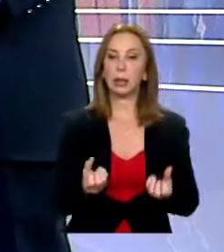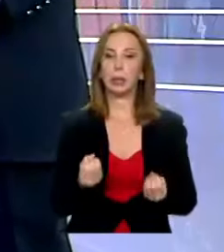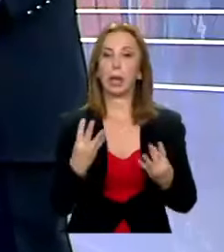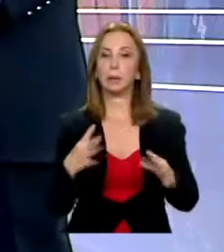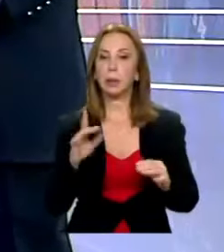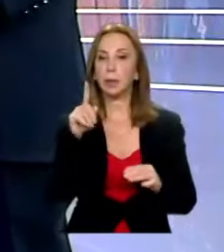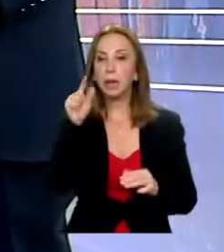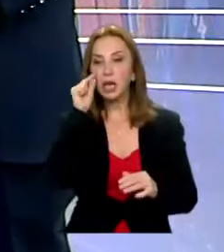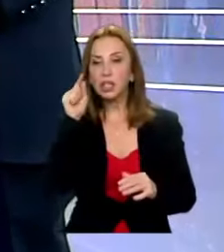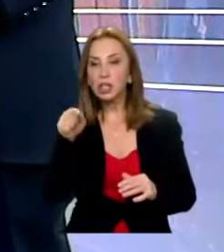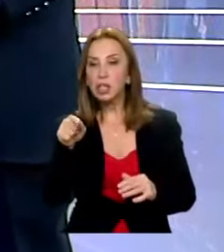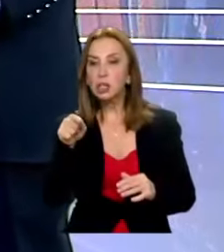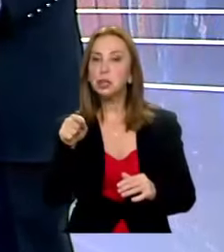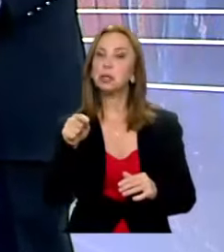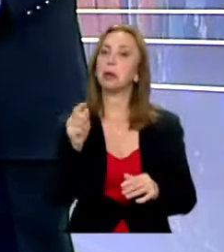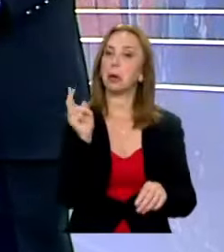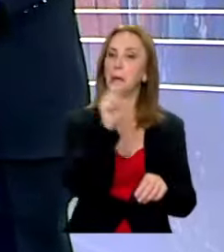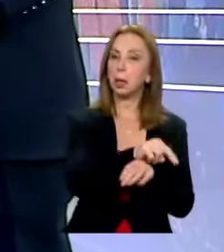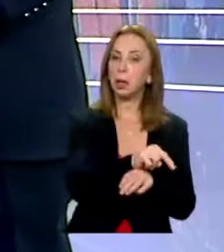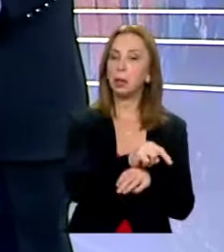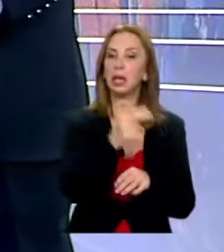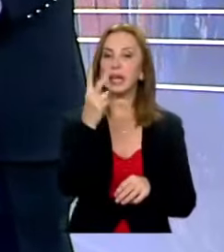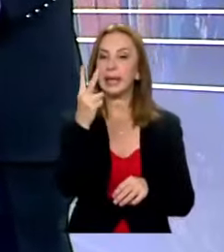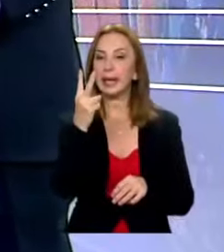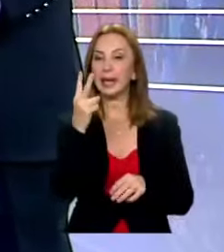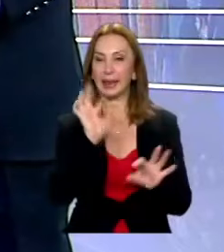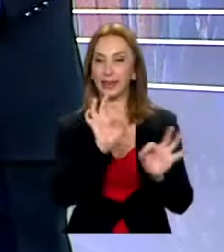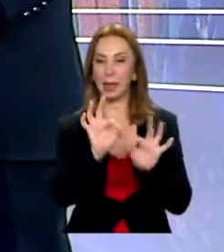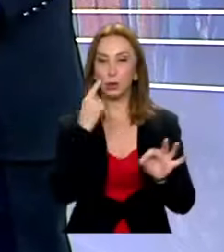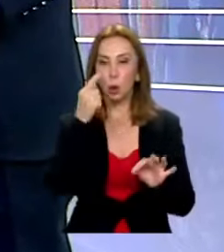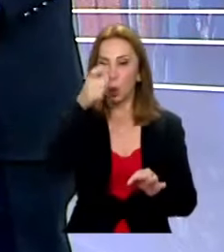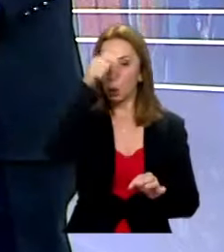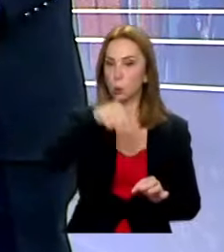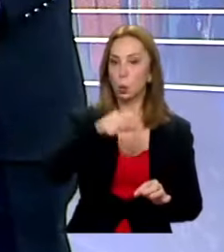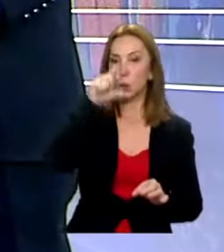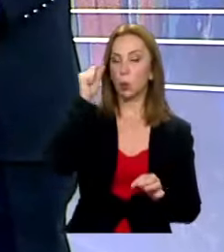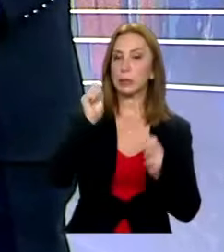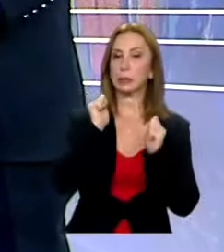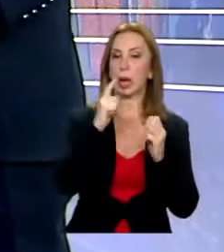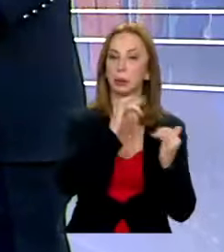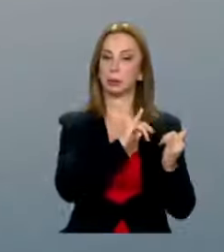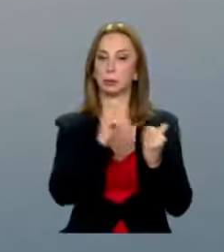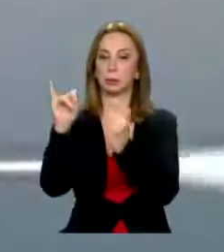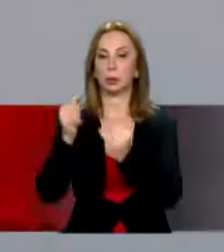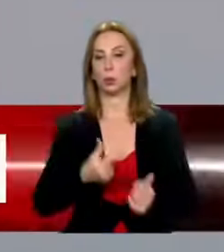Bu kez bir kişi karaya kadar çıktı ve ikinci taciz üzerine Türkiye'den Yunanistan'a sert uyarı